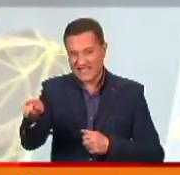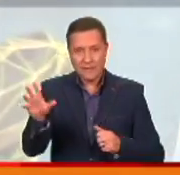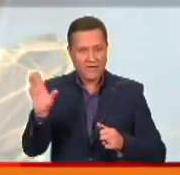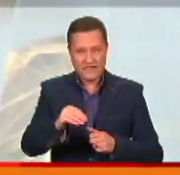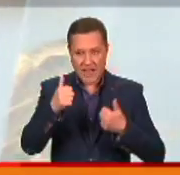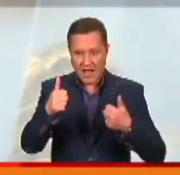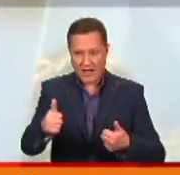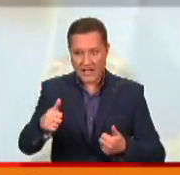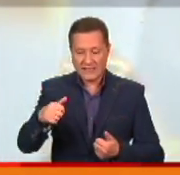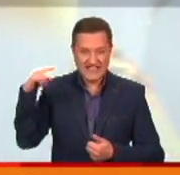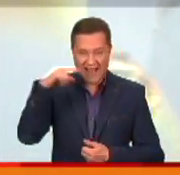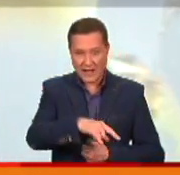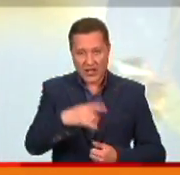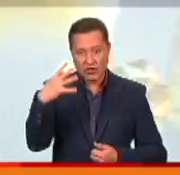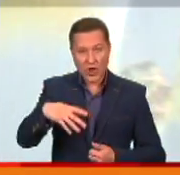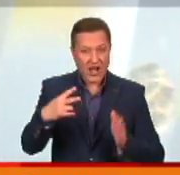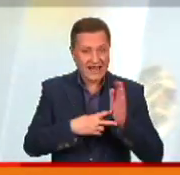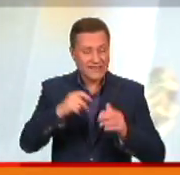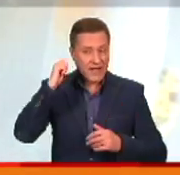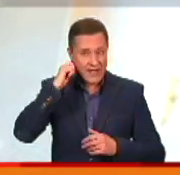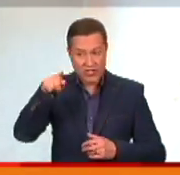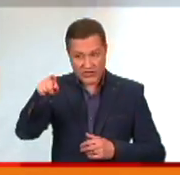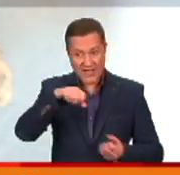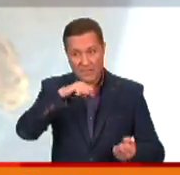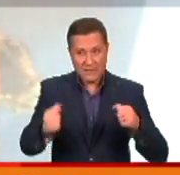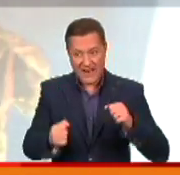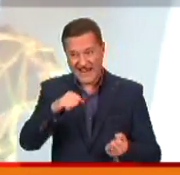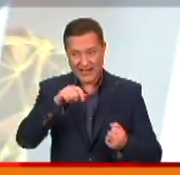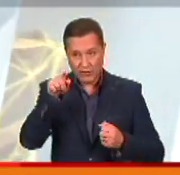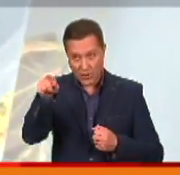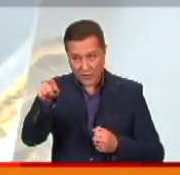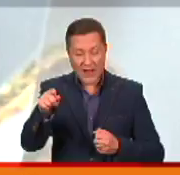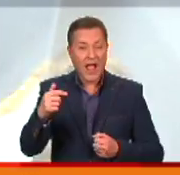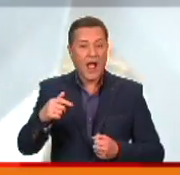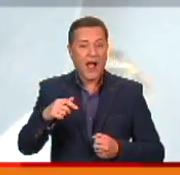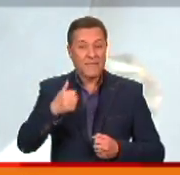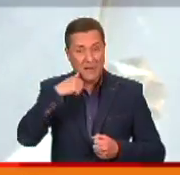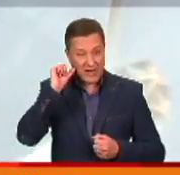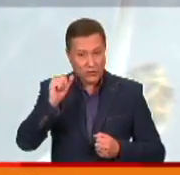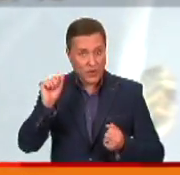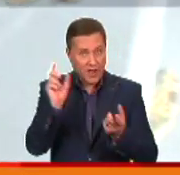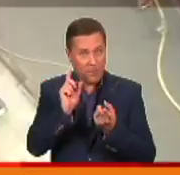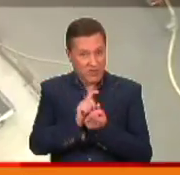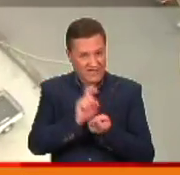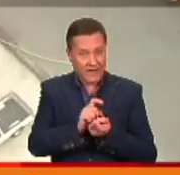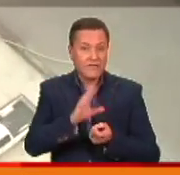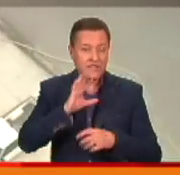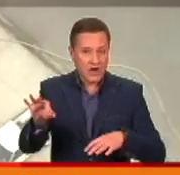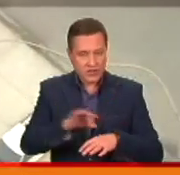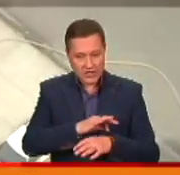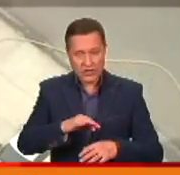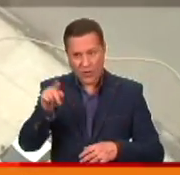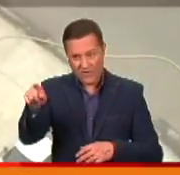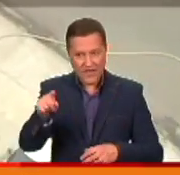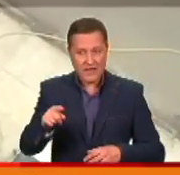гаразд. Таран влаштував 47-річний пілот Двейн Йоут. Напередодні він посварився із жінкою. Сусіди подейкують,